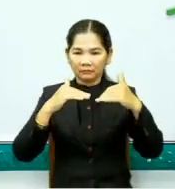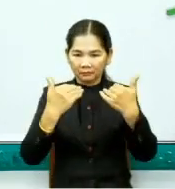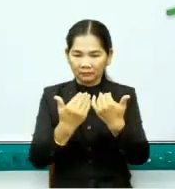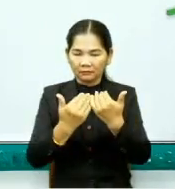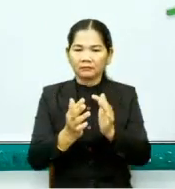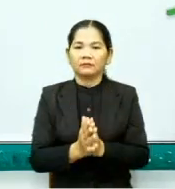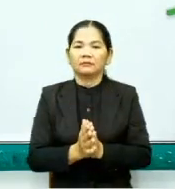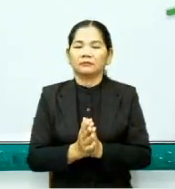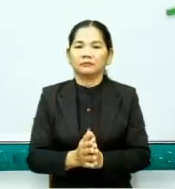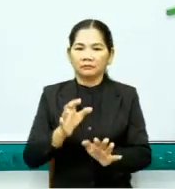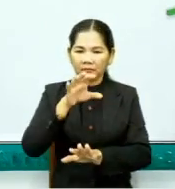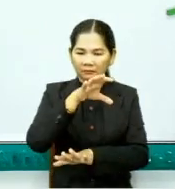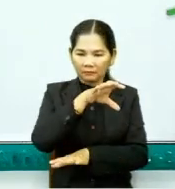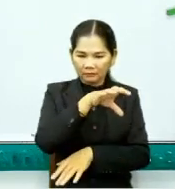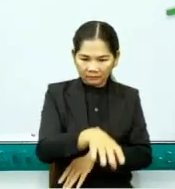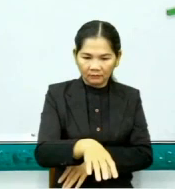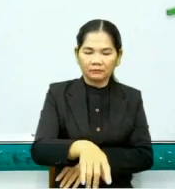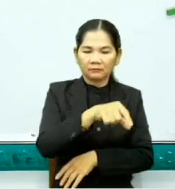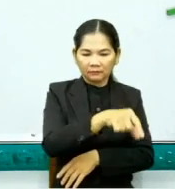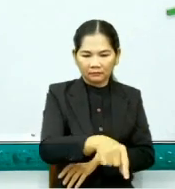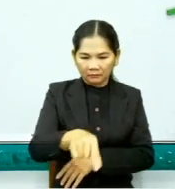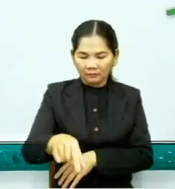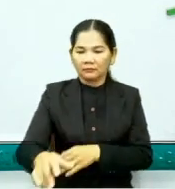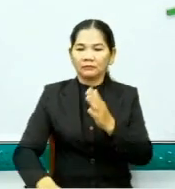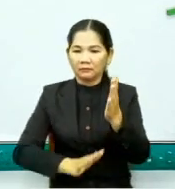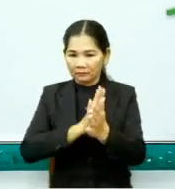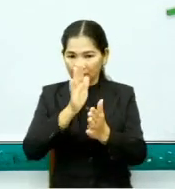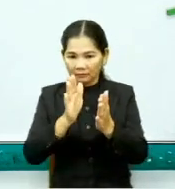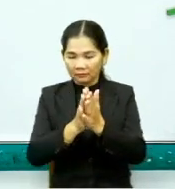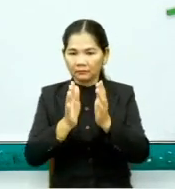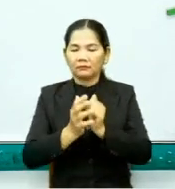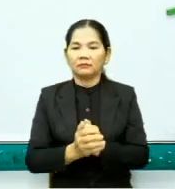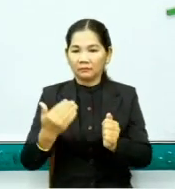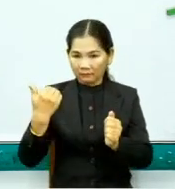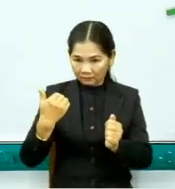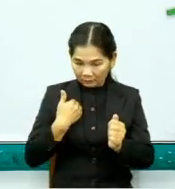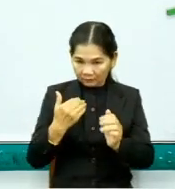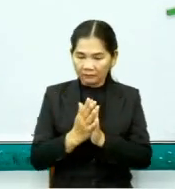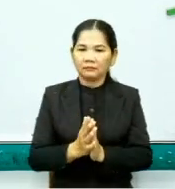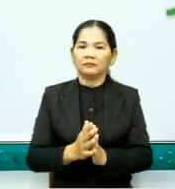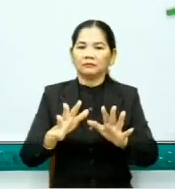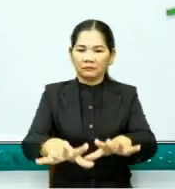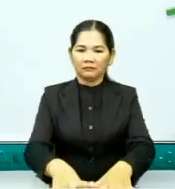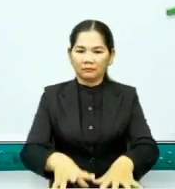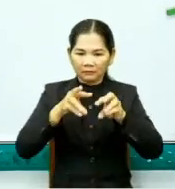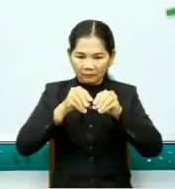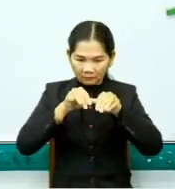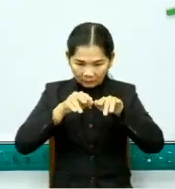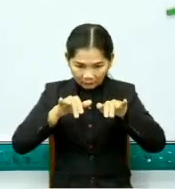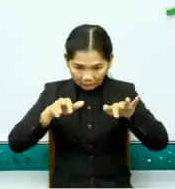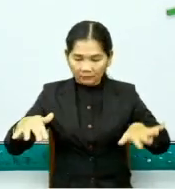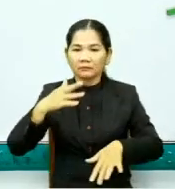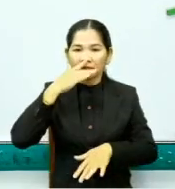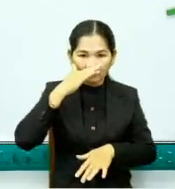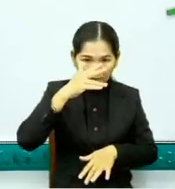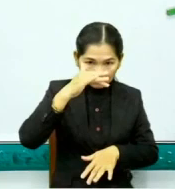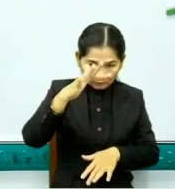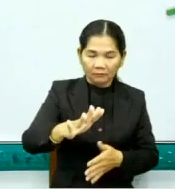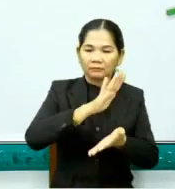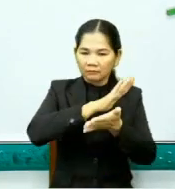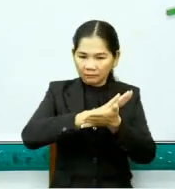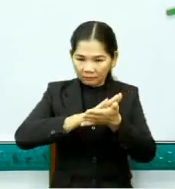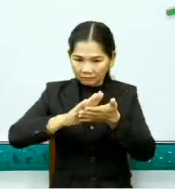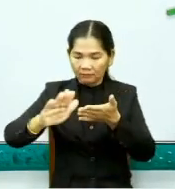ma chấp lập nay prote đại miên chne sạ một sạ chiên